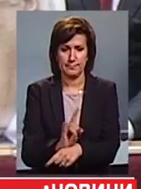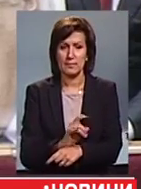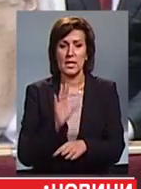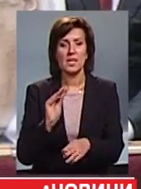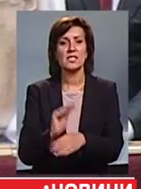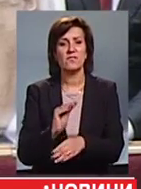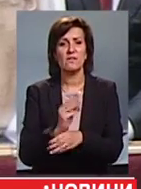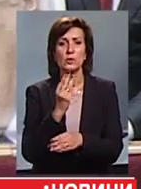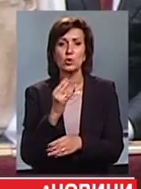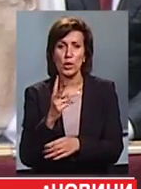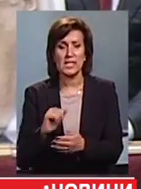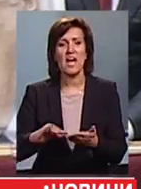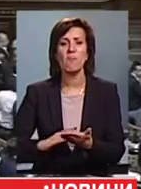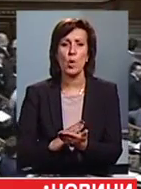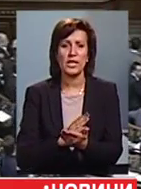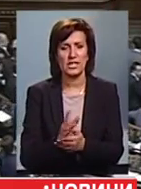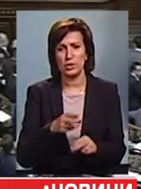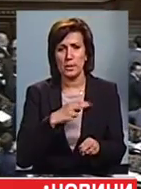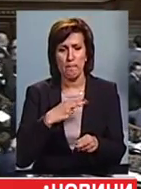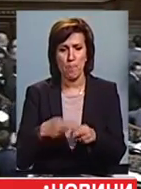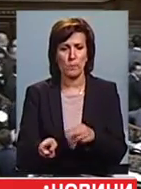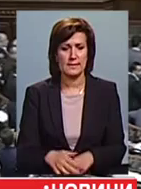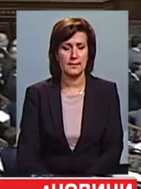і звинуватив Шокіна в політичній помсті.